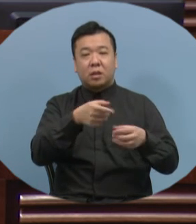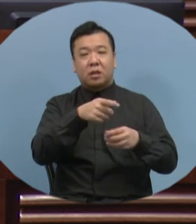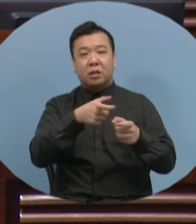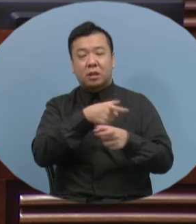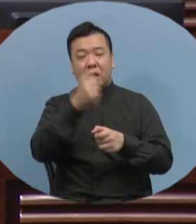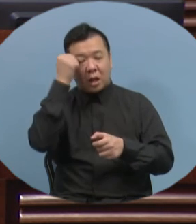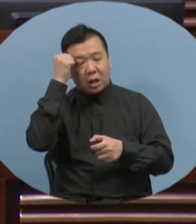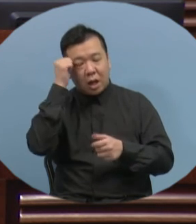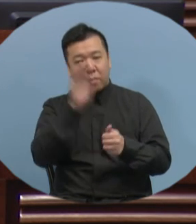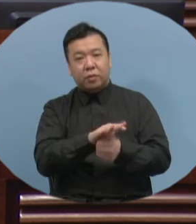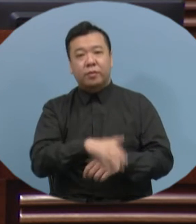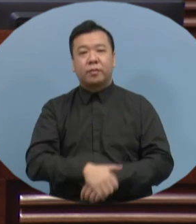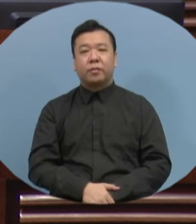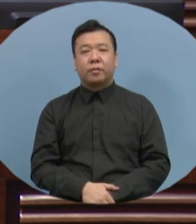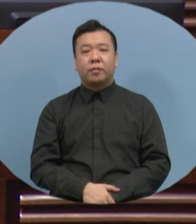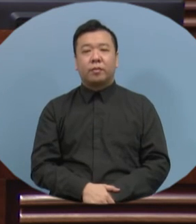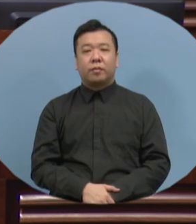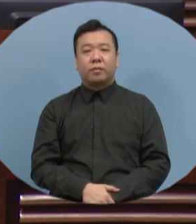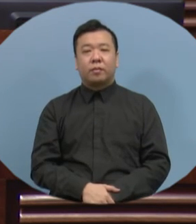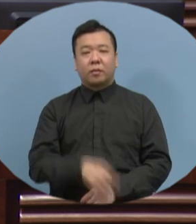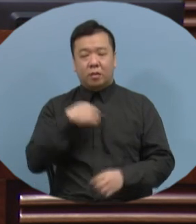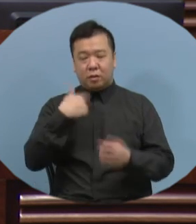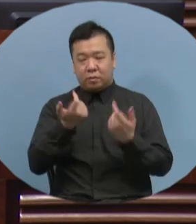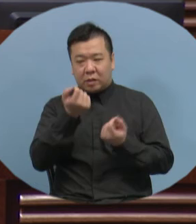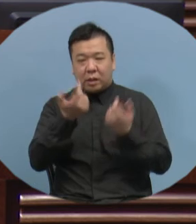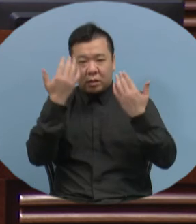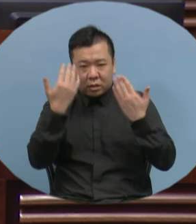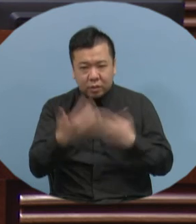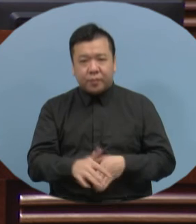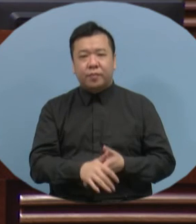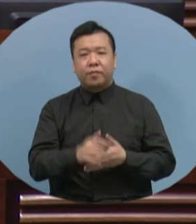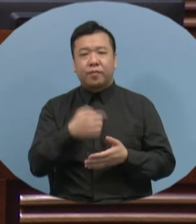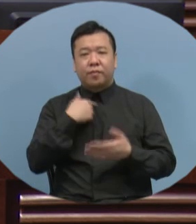士渡過經濟難關。因此，權衡了各種考慮